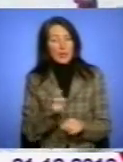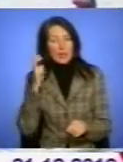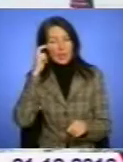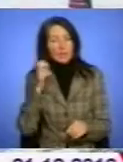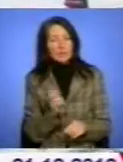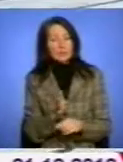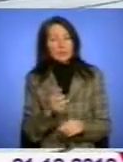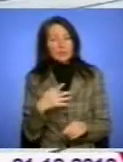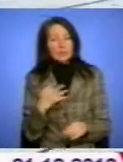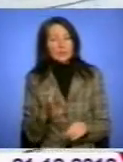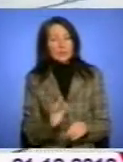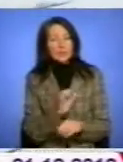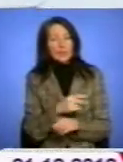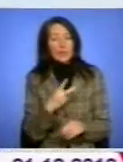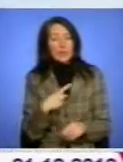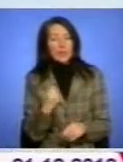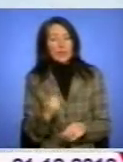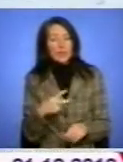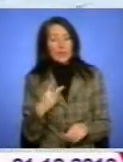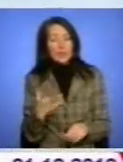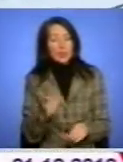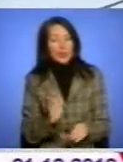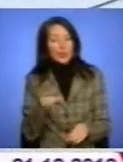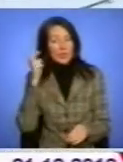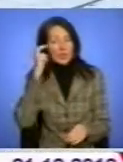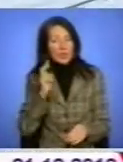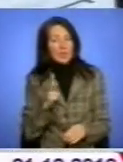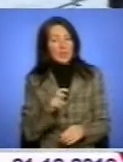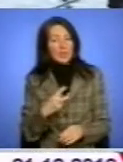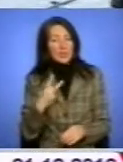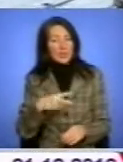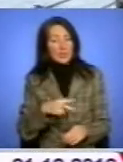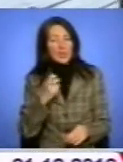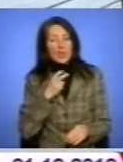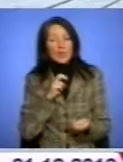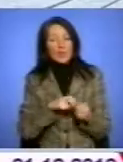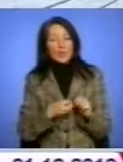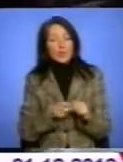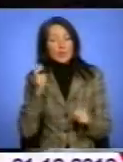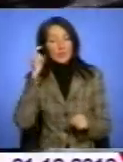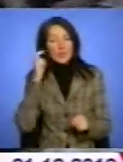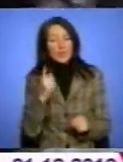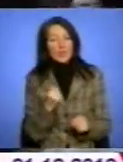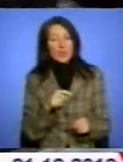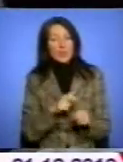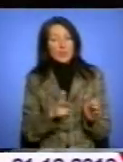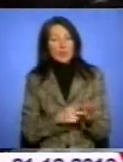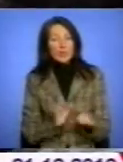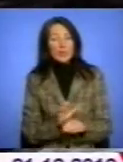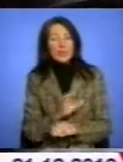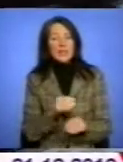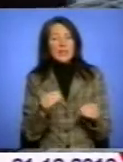14:43 відправляється і 21:25 буде в Києві. 220-й Івано-Франківськ-Київ, в час 18 відправляється